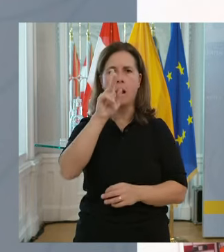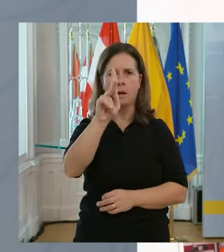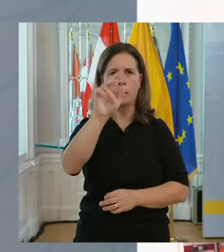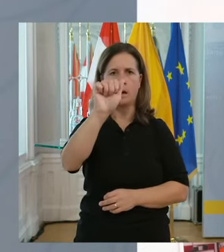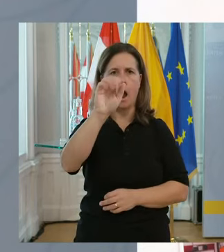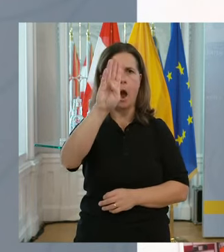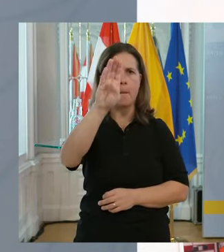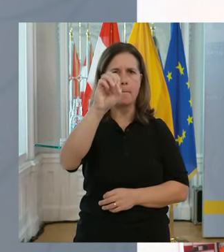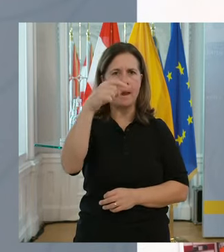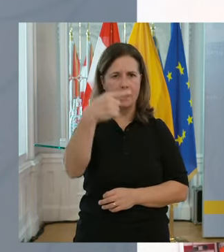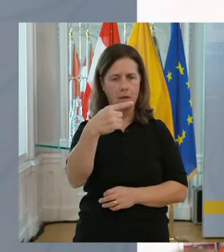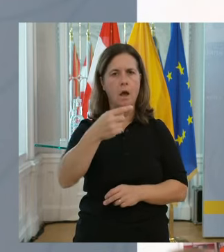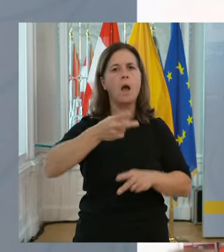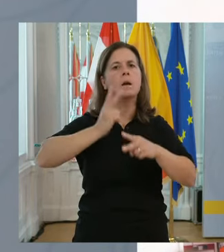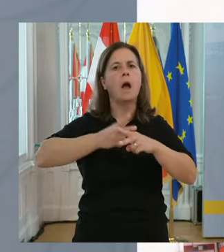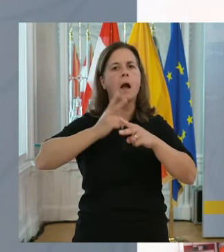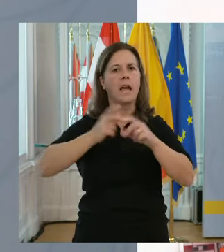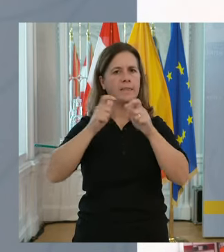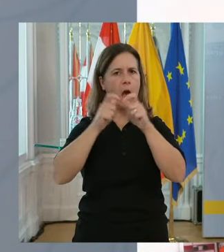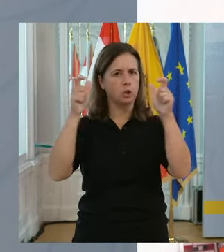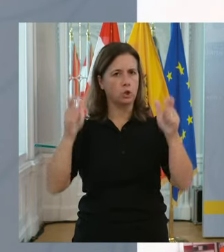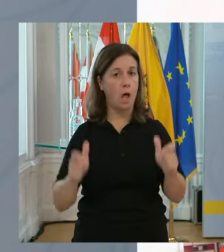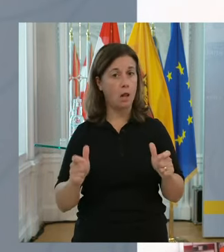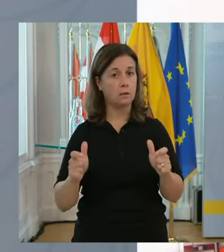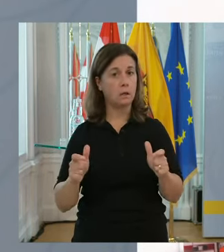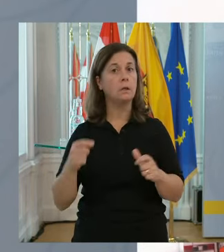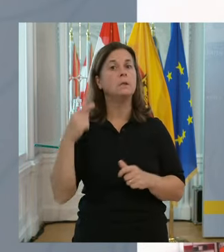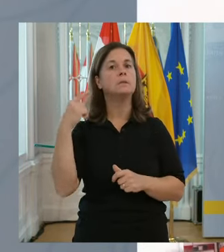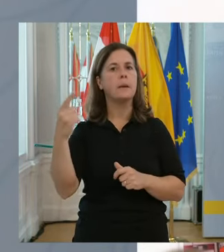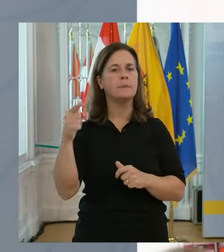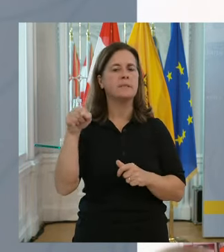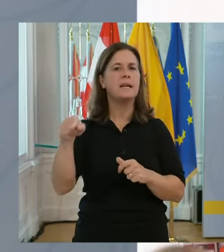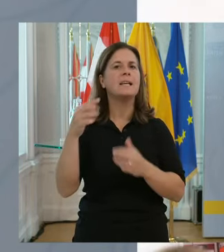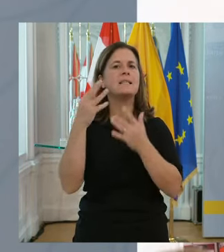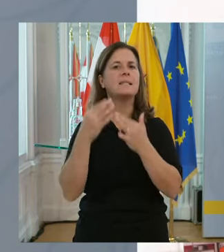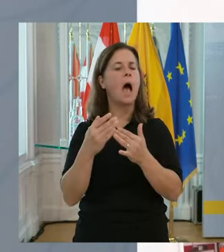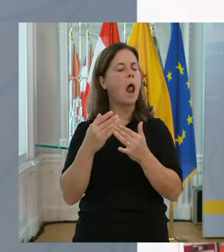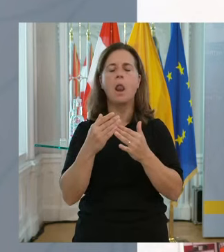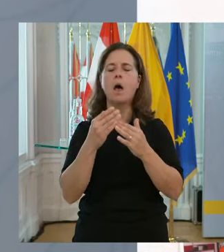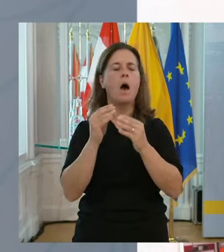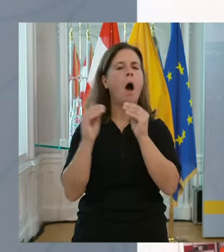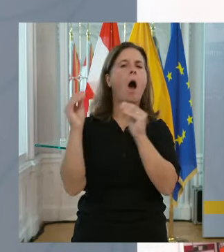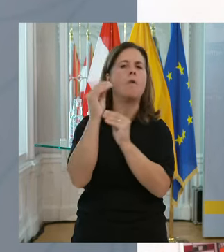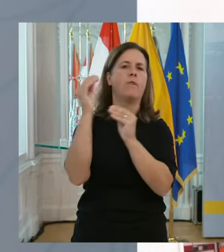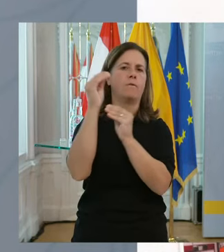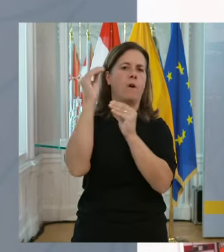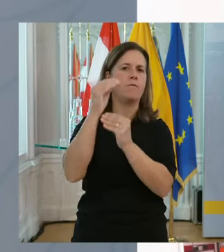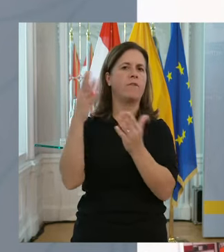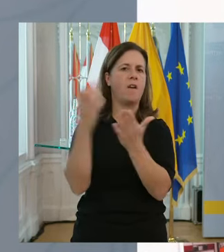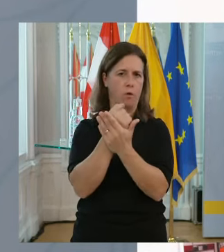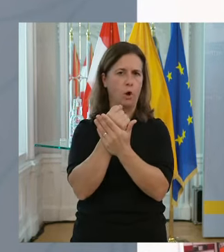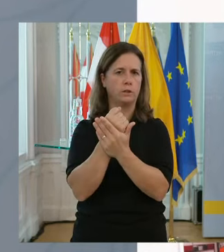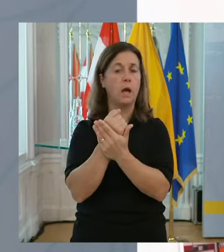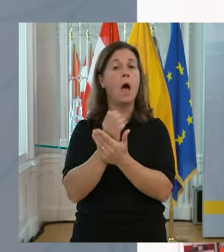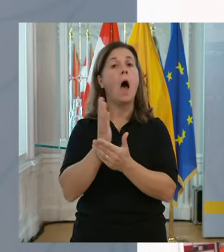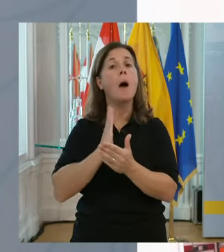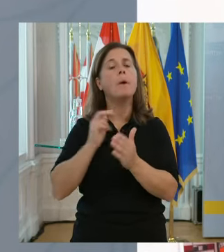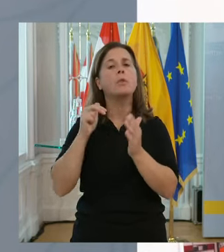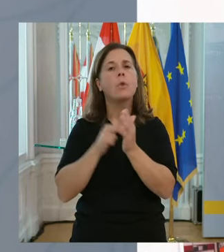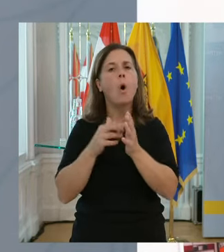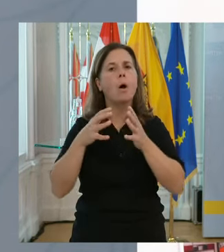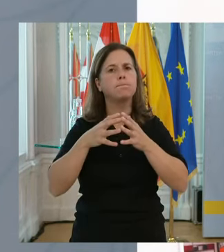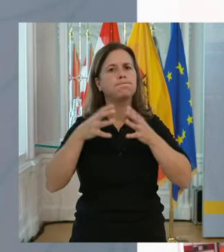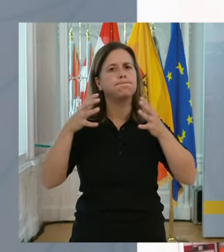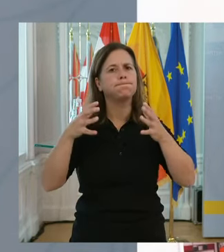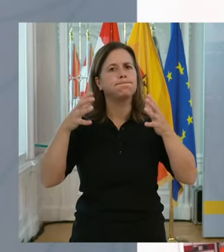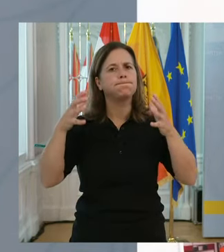KABEC, unsere Krankenanstalt, die hat diese Zahl mehr als erfüllt. Aber darüber hinaus ist in den